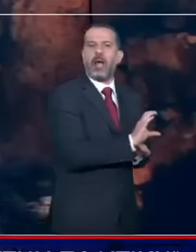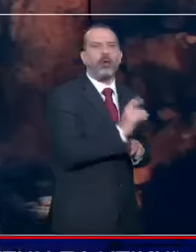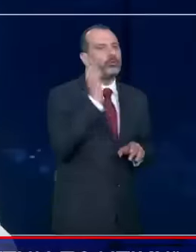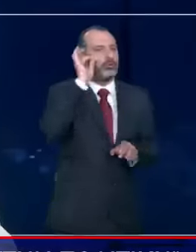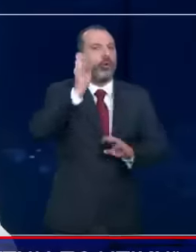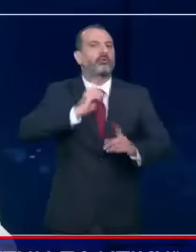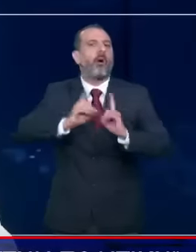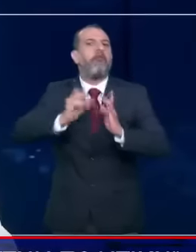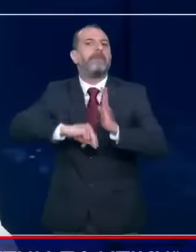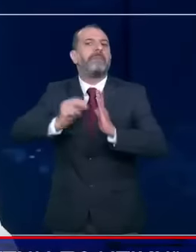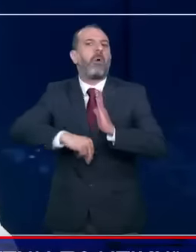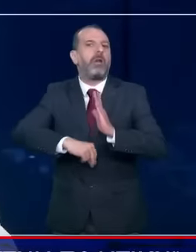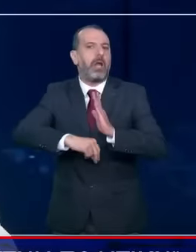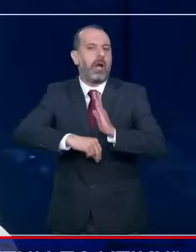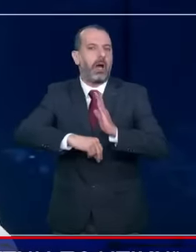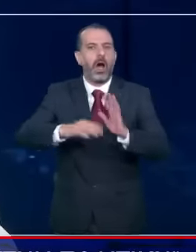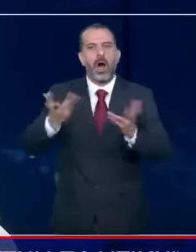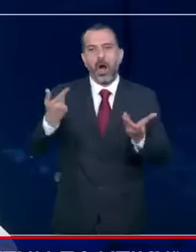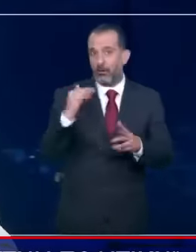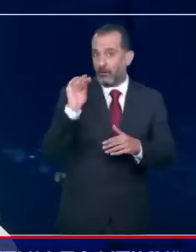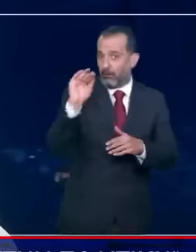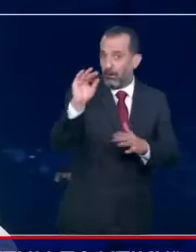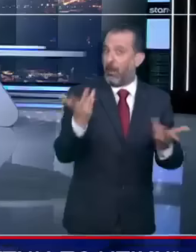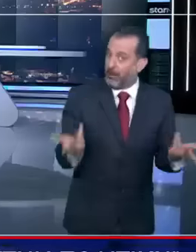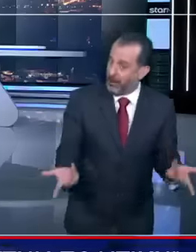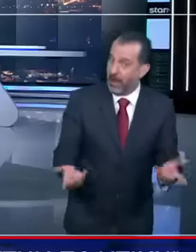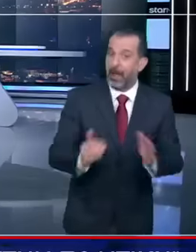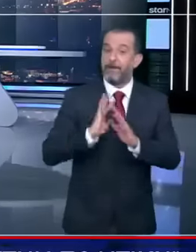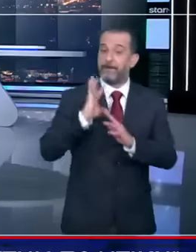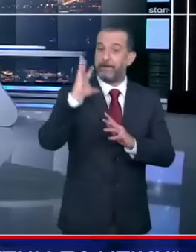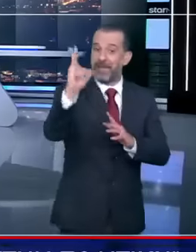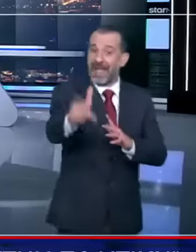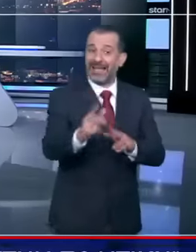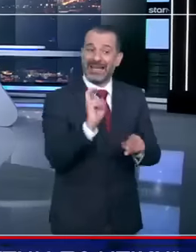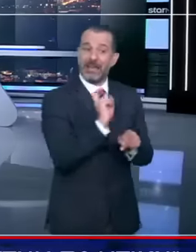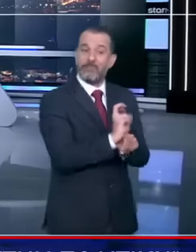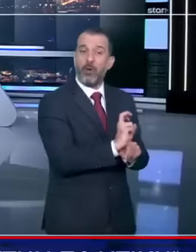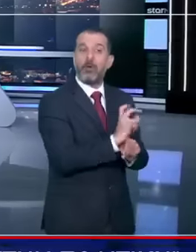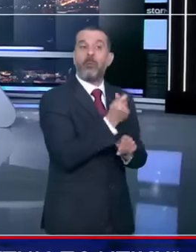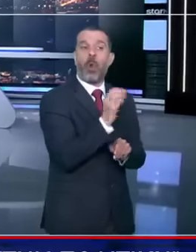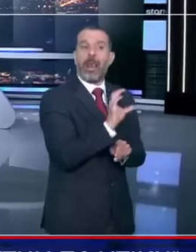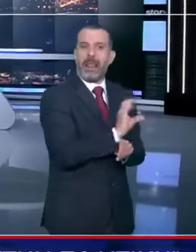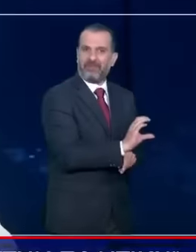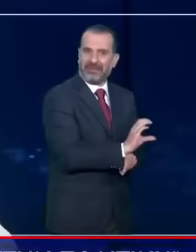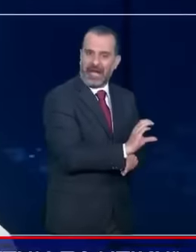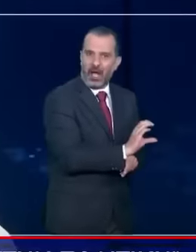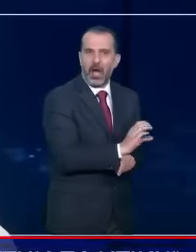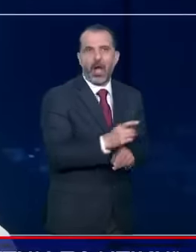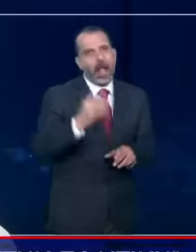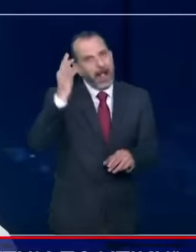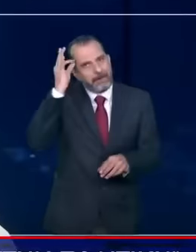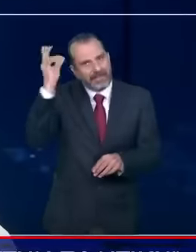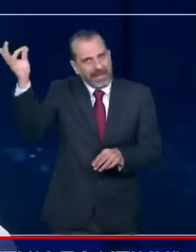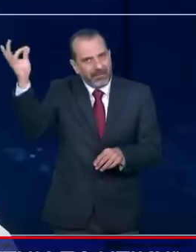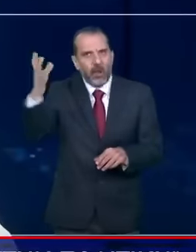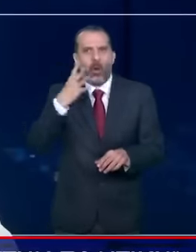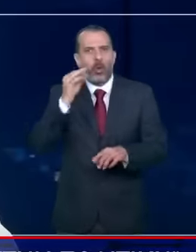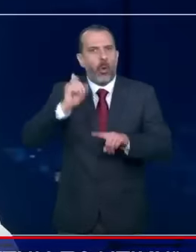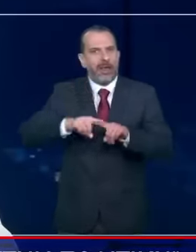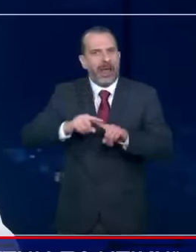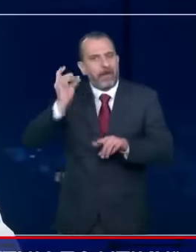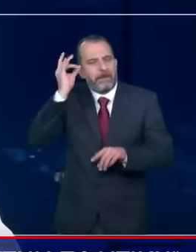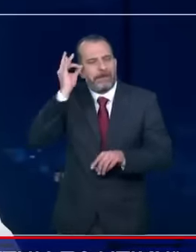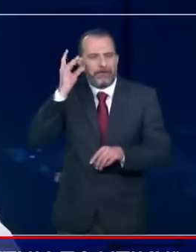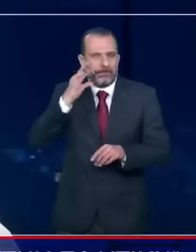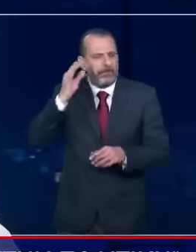να έρθει το τώρα μαξιλάρι όμως, κινδύνεψε λεπτό, η χώρα όμως, να πάει στα βράχια, τώρα, κύριε ναι, Πρόεδρε. Κινδύνεψε, κύριε, δεν θέλω να φτάσουμε στο 2015, γιατί είμαστε στο 2024. Είπε